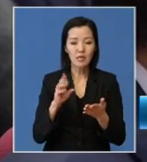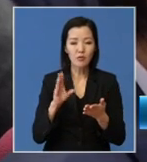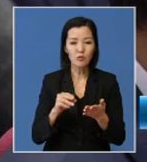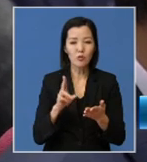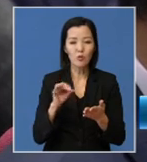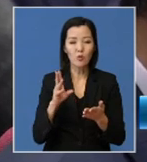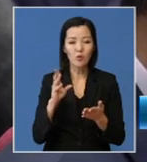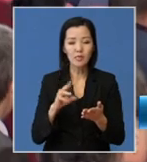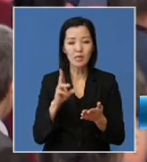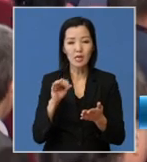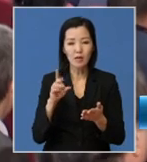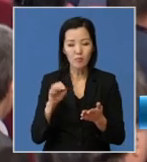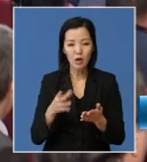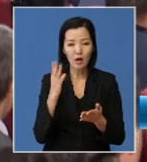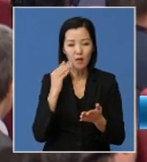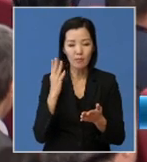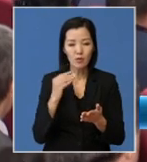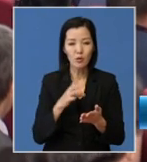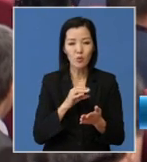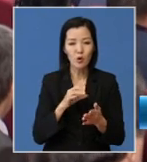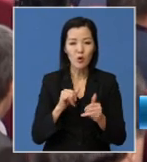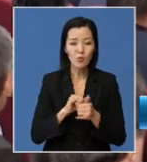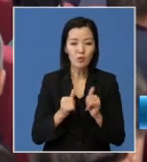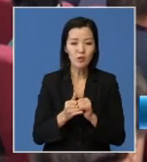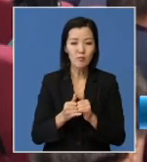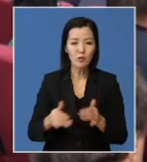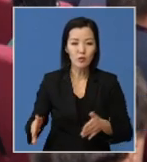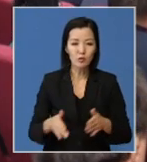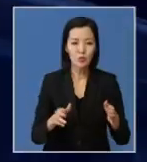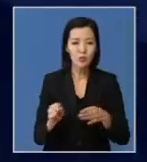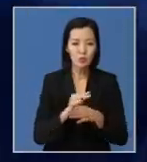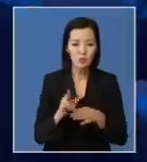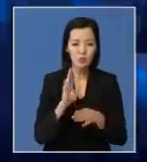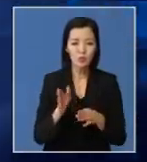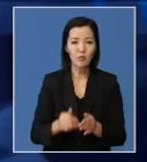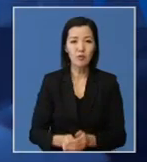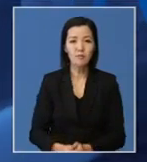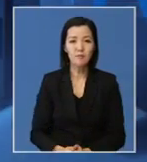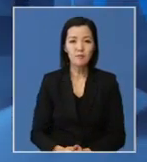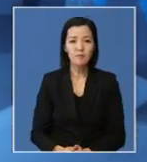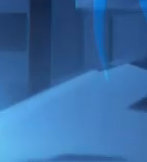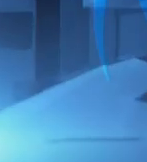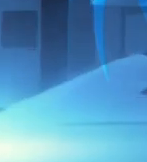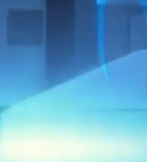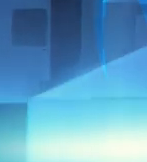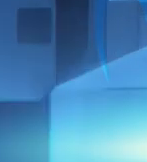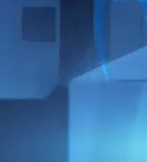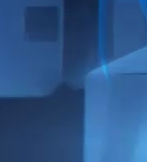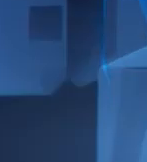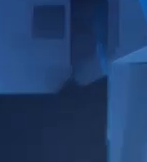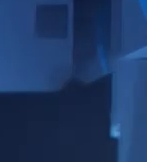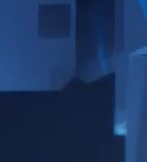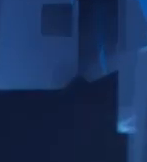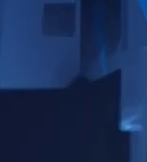Қоғалы, Көксу, Қарабұлақ, Алматы-Өскемен бағытындағы автожолдар қайта жаңартудан өтпек. Қамшат Мұхамеджан, Жасұлан Шымкен, Жетісу